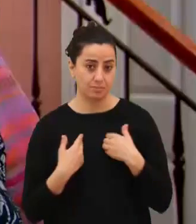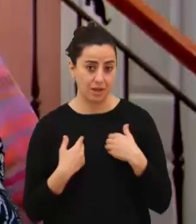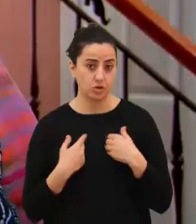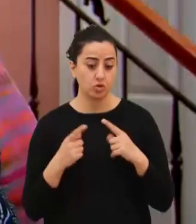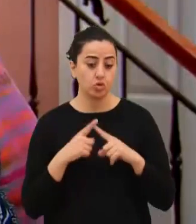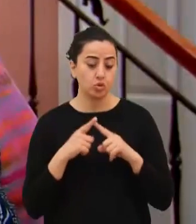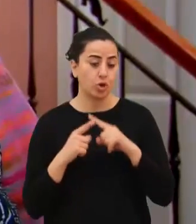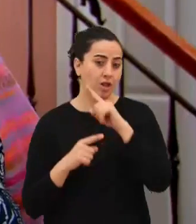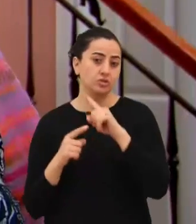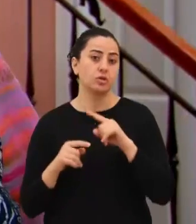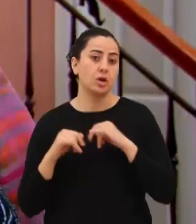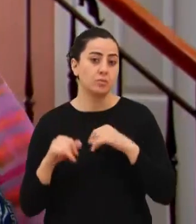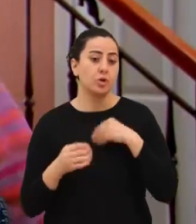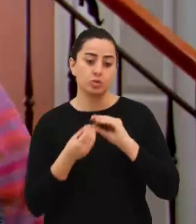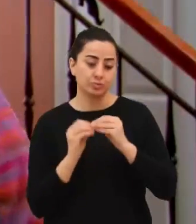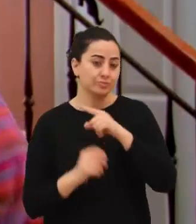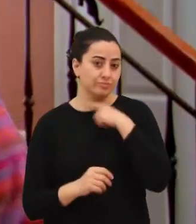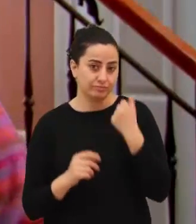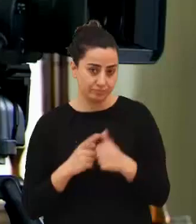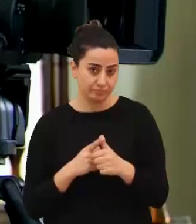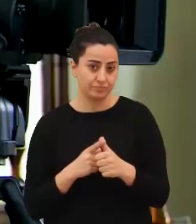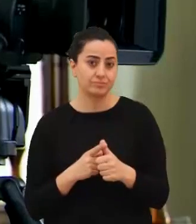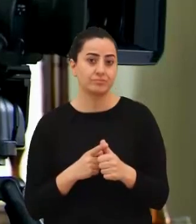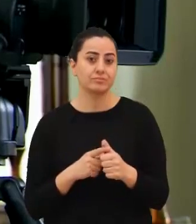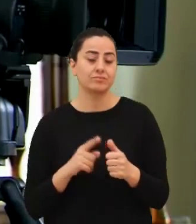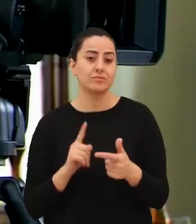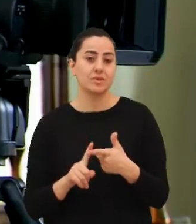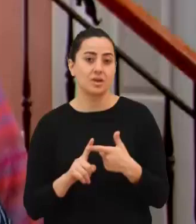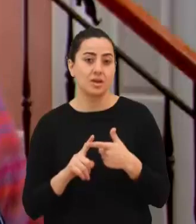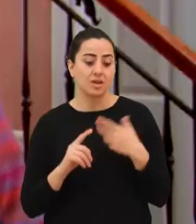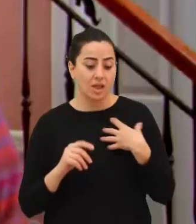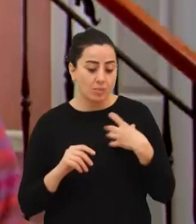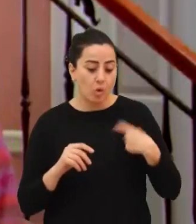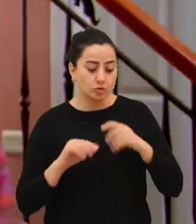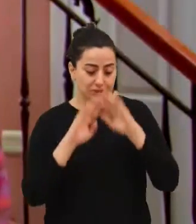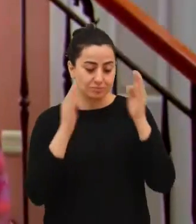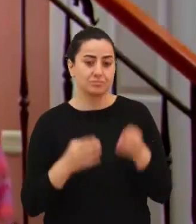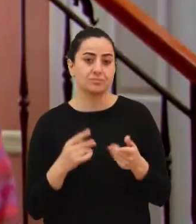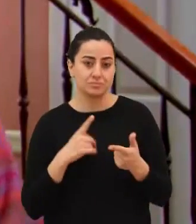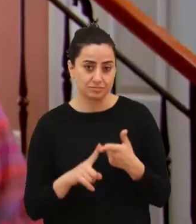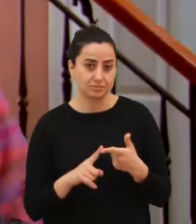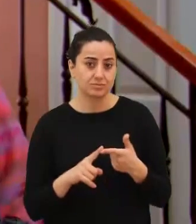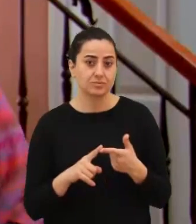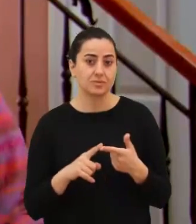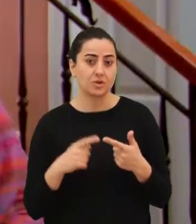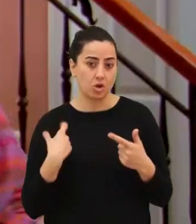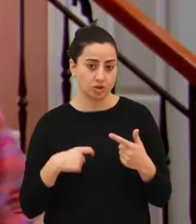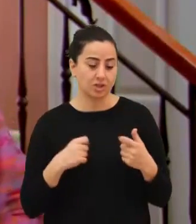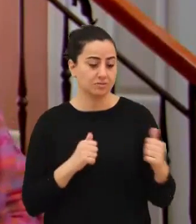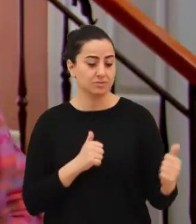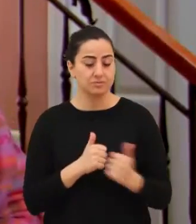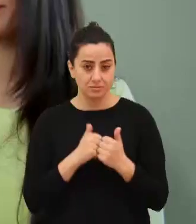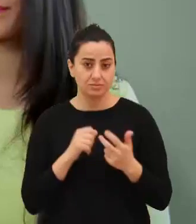Hançerleri Kanunları'nı uygularım. Öpüşmem 1. Karavanım olacak 2. Özel asistanım